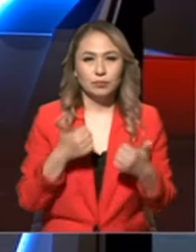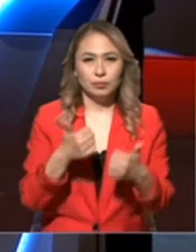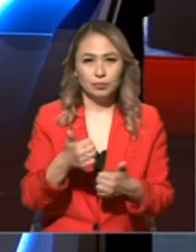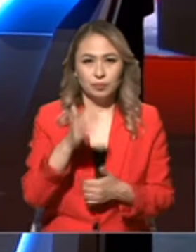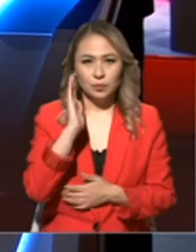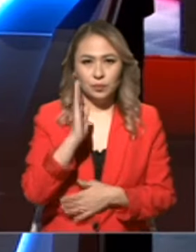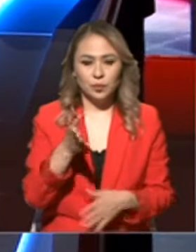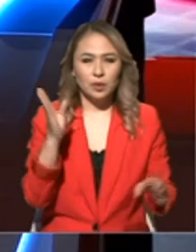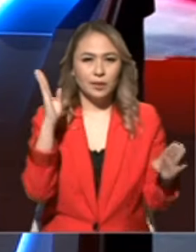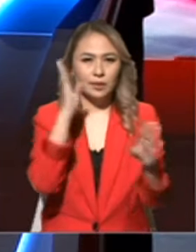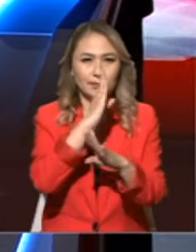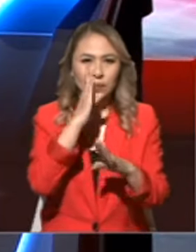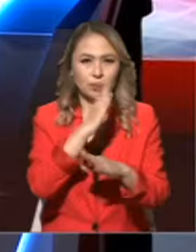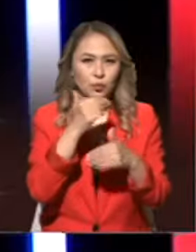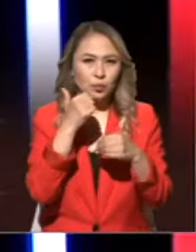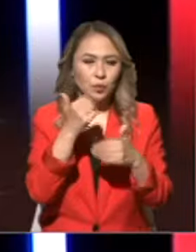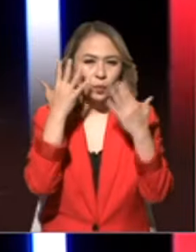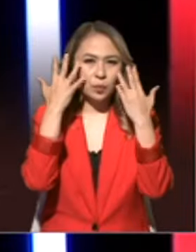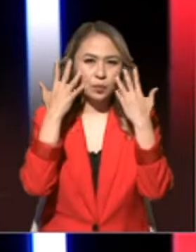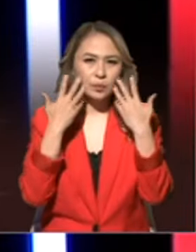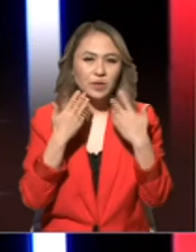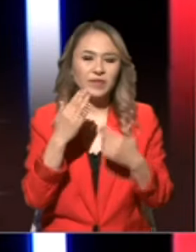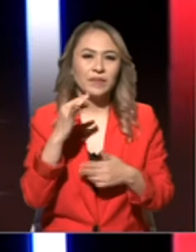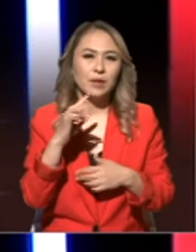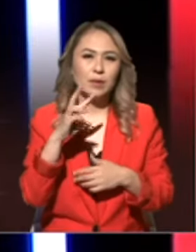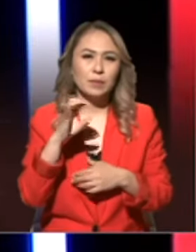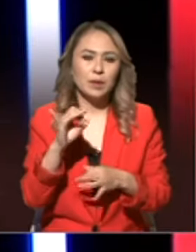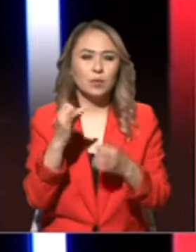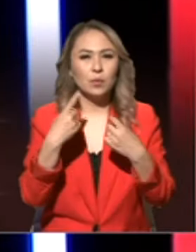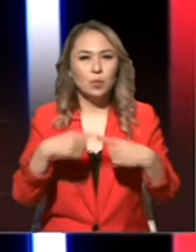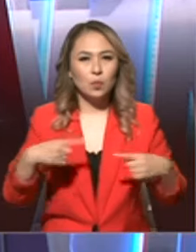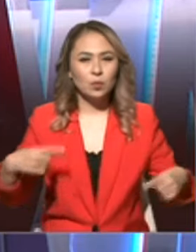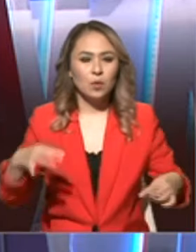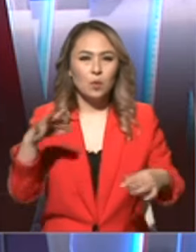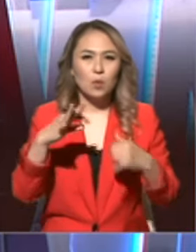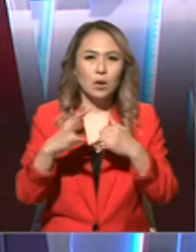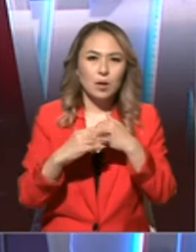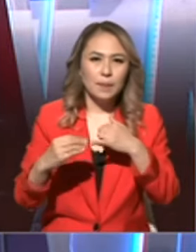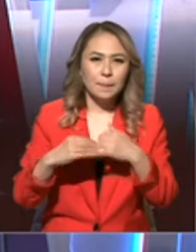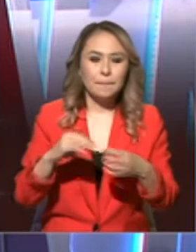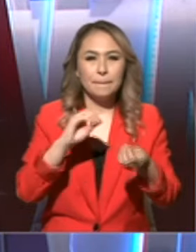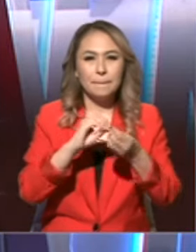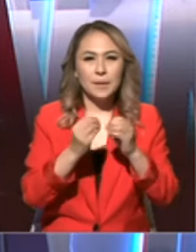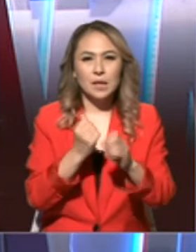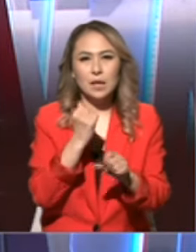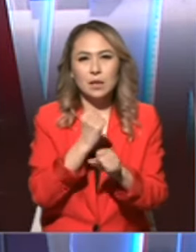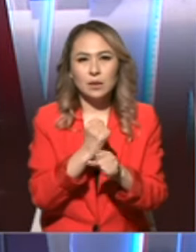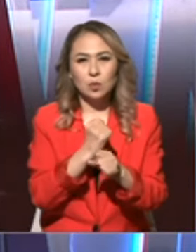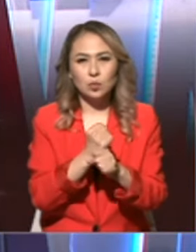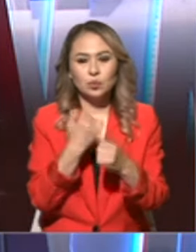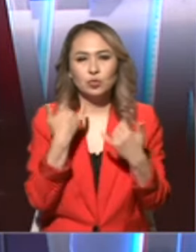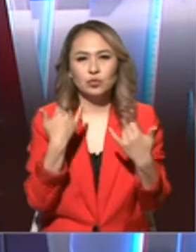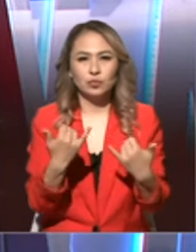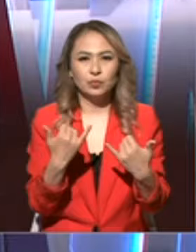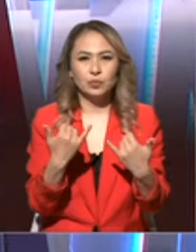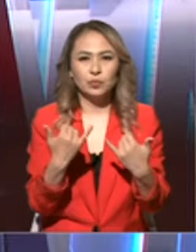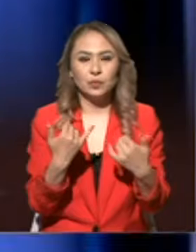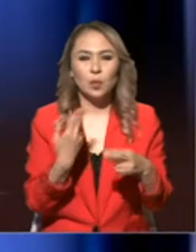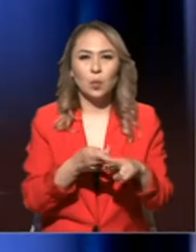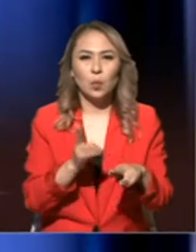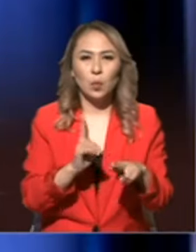климаттық жағдайы тіпті жақсы, қолайлы, ол фермермен тағы басқа жер мәселесінде енді айналысу үшін.